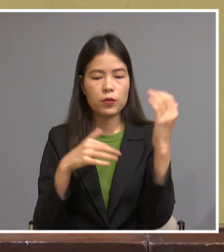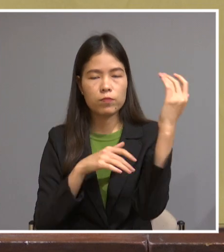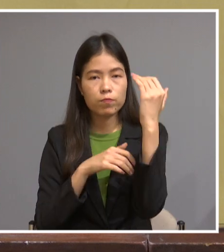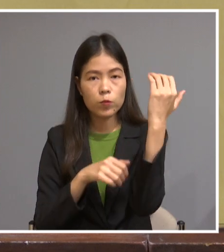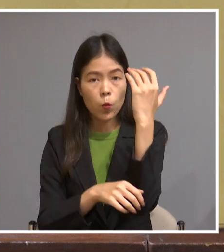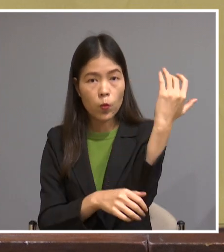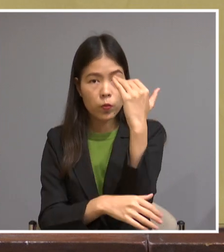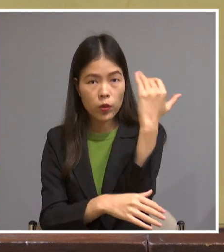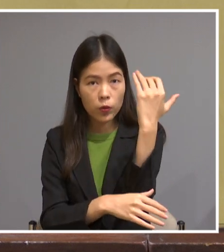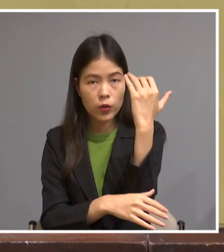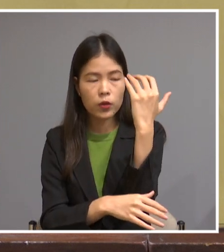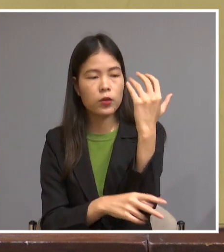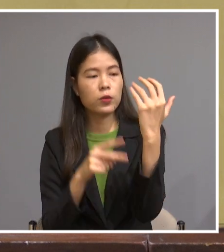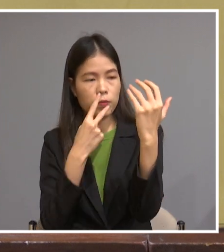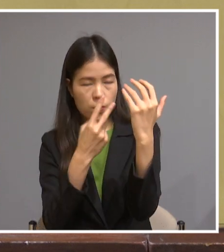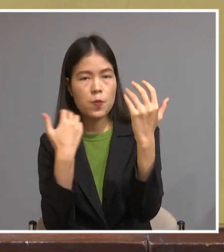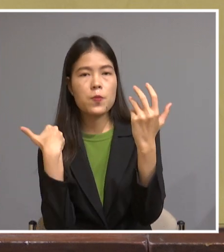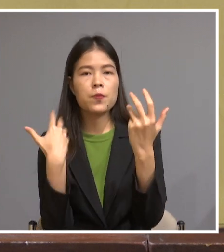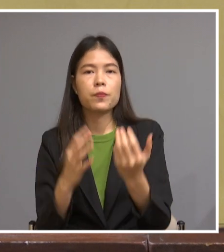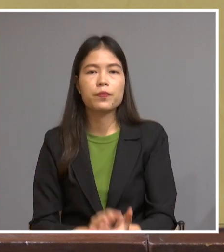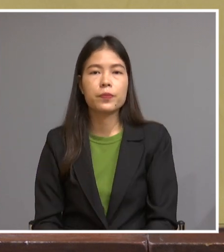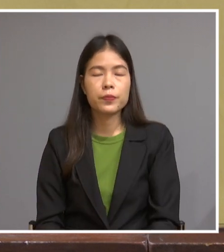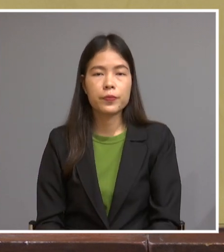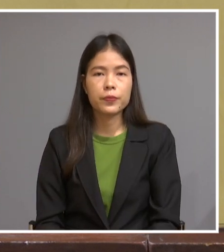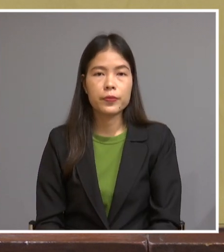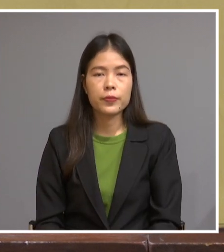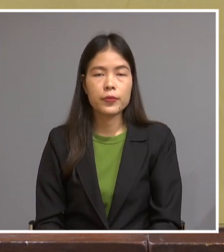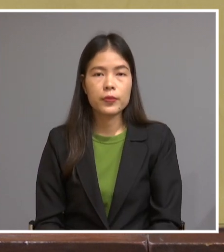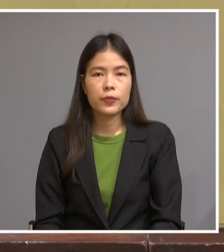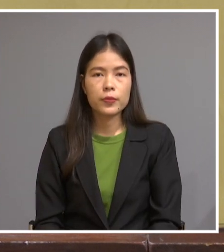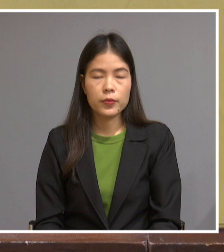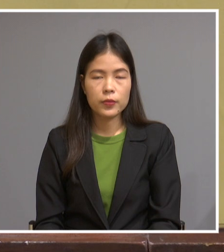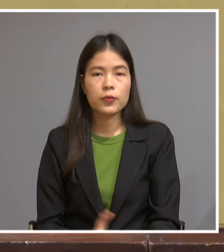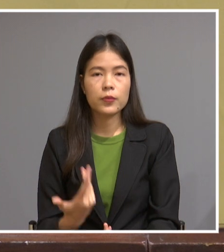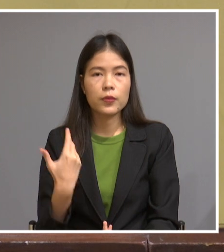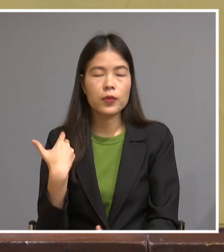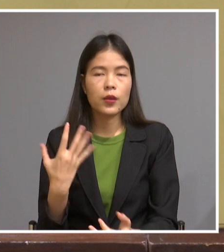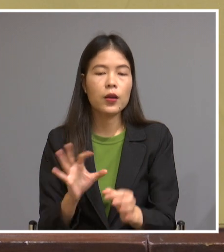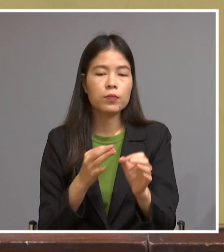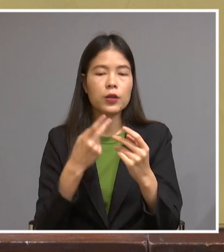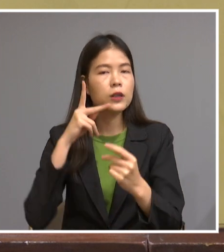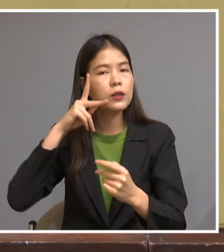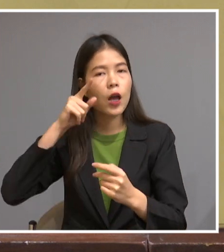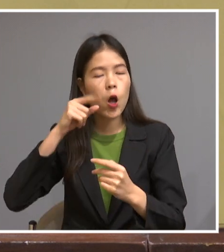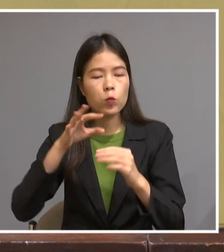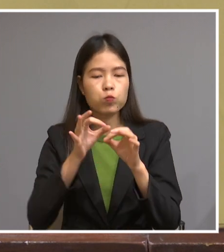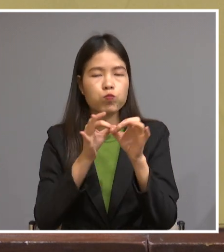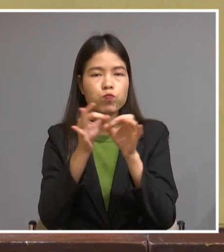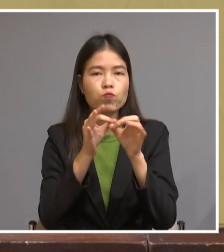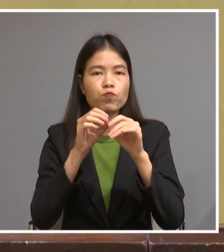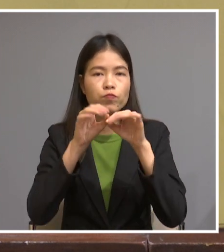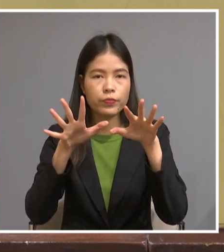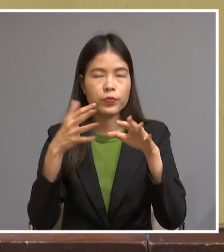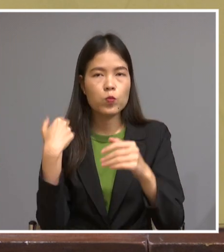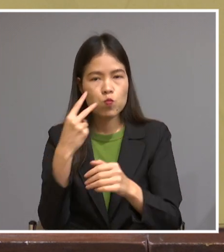ซแล้ธศภาณ bon cardsจรขาวพนทงลำภูนย์ คอยเปิดช่อง 10